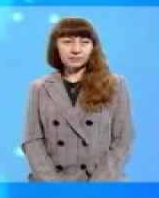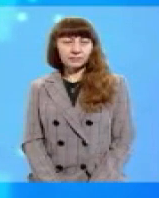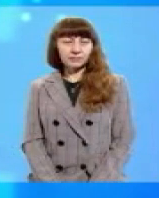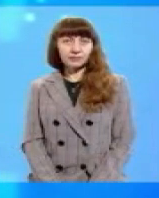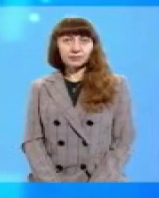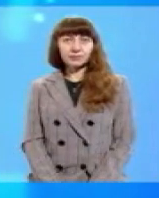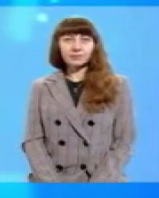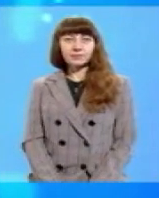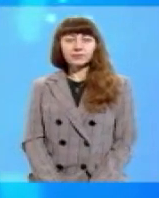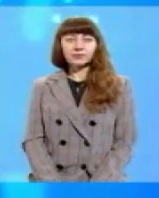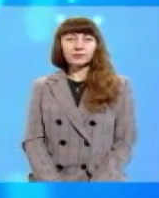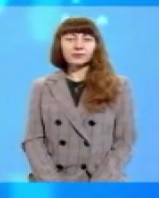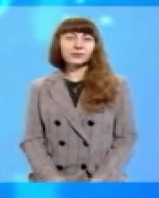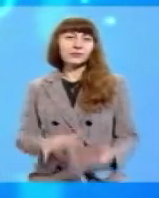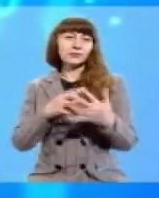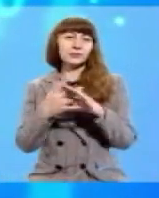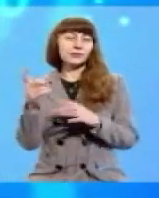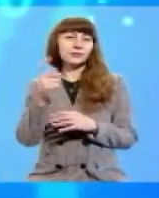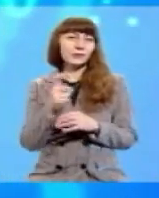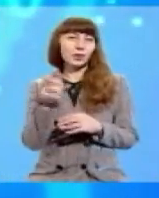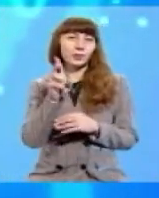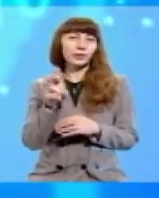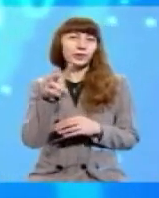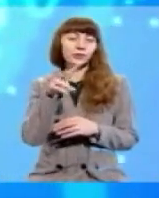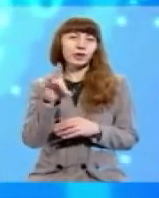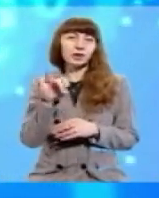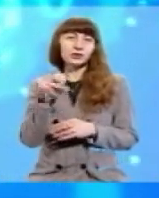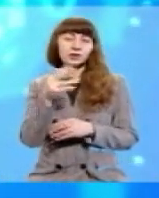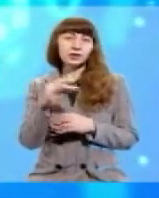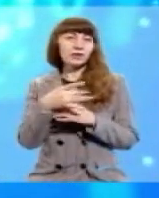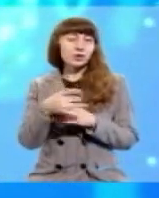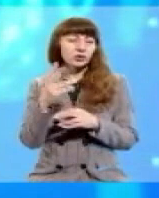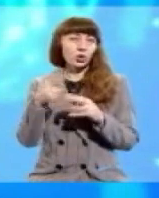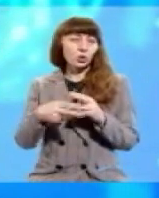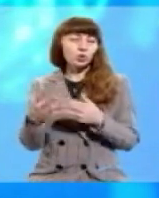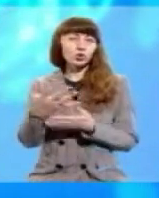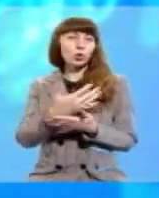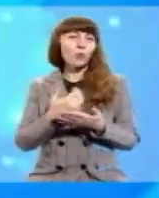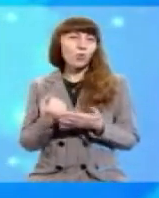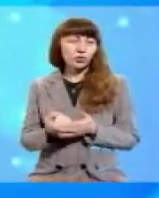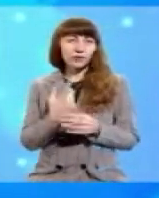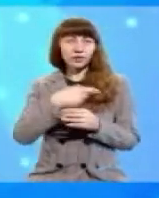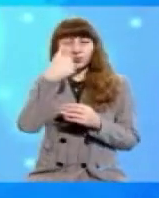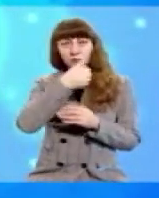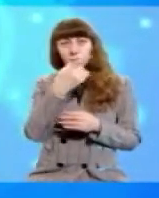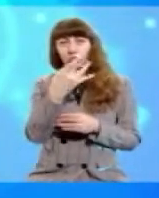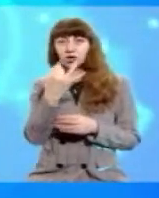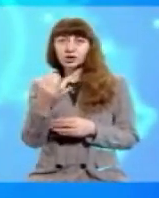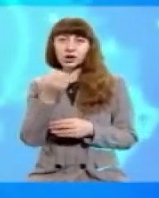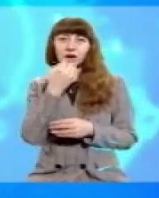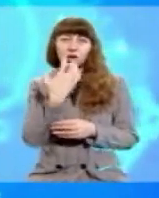Бейімбет Майлин ауданының диқандары күзгі жиын-терім науқанын қорытындылады. Биыл астық түсімі жақсы, қамбағы 163 мың тонна